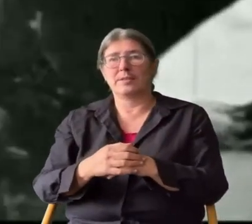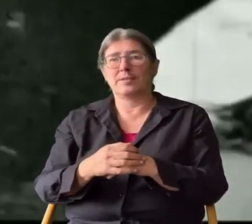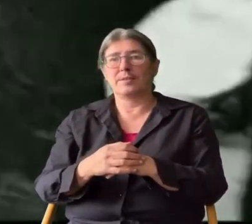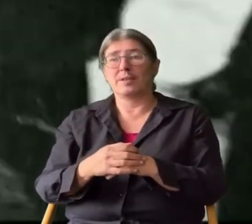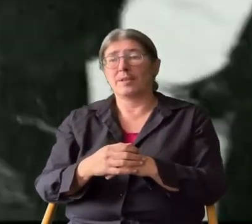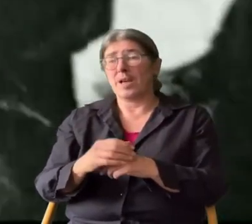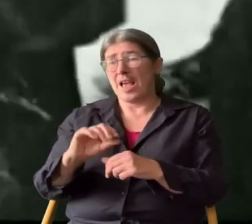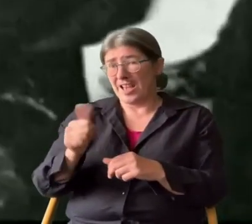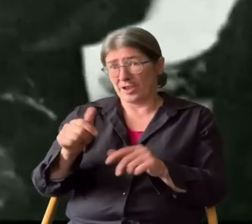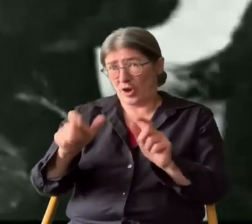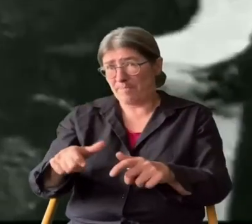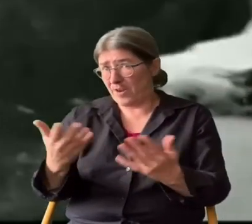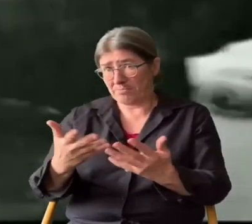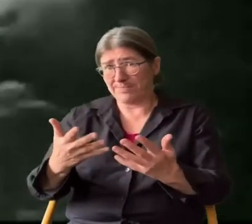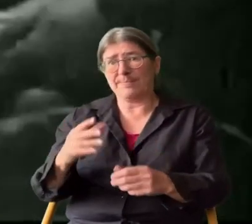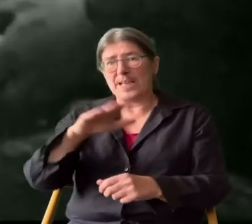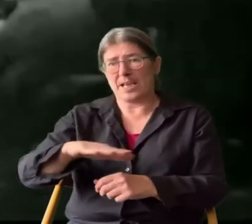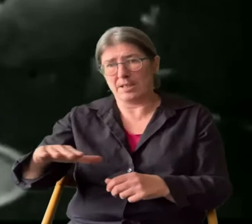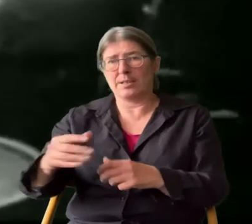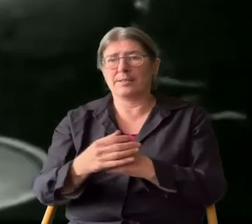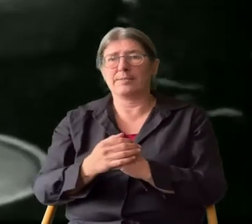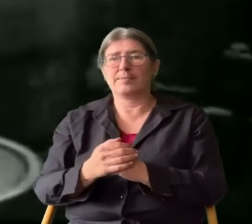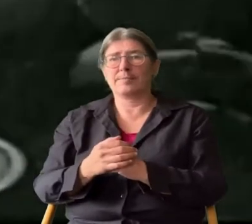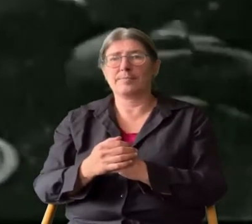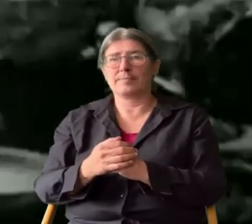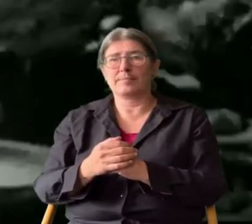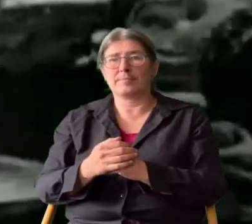Als erstes trifft es die Kinder.